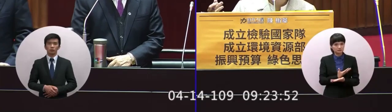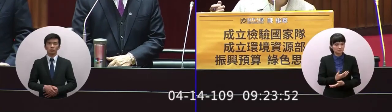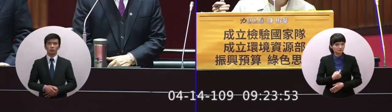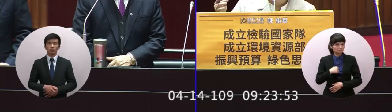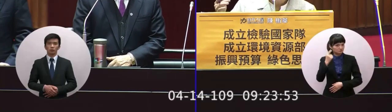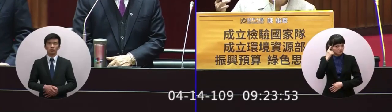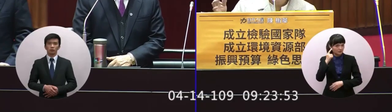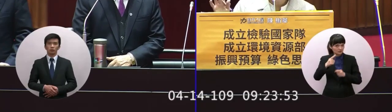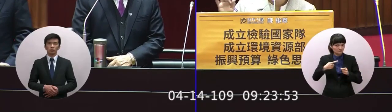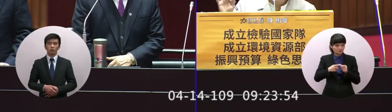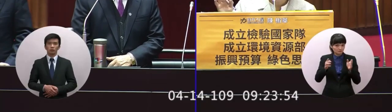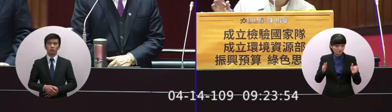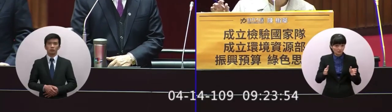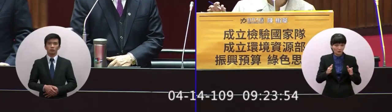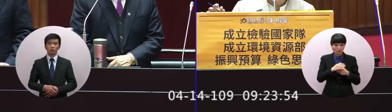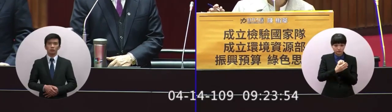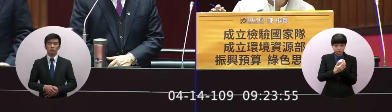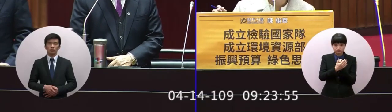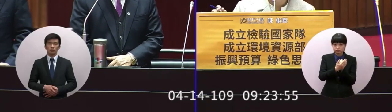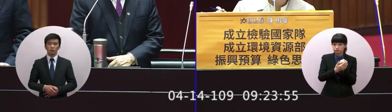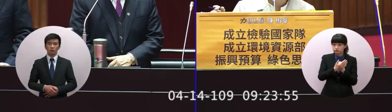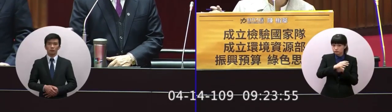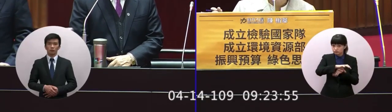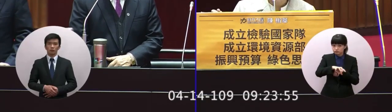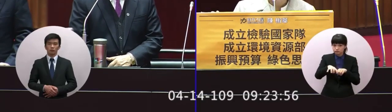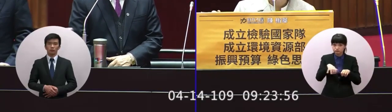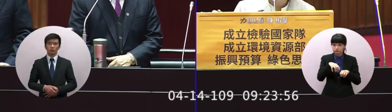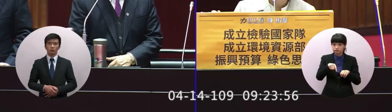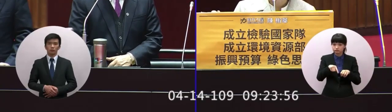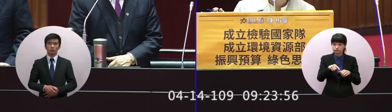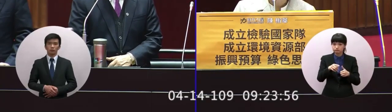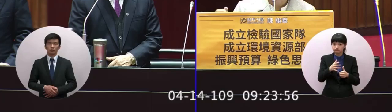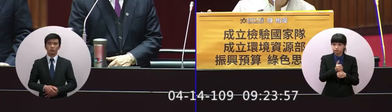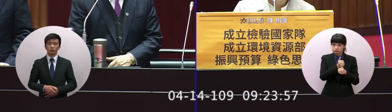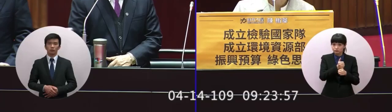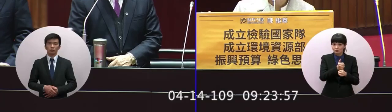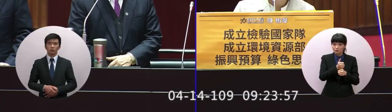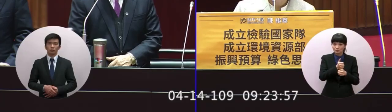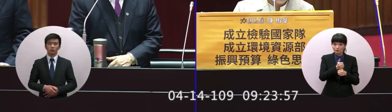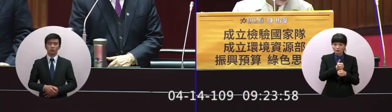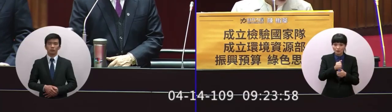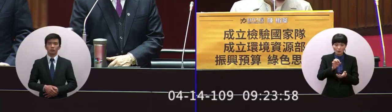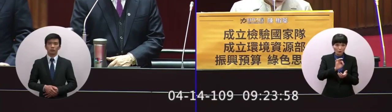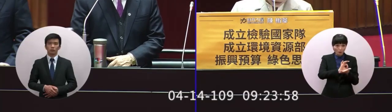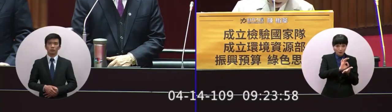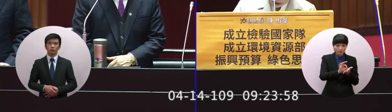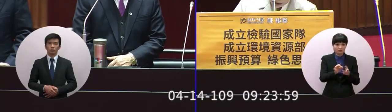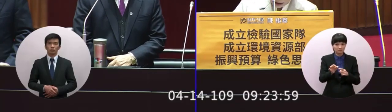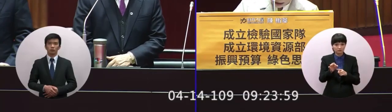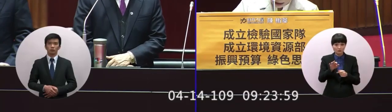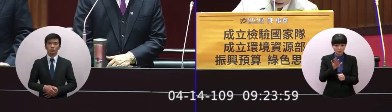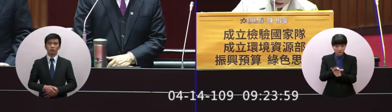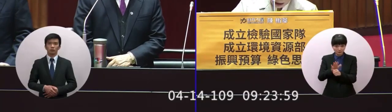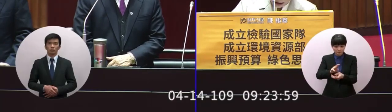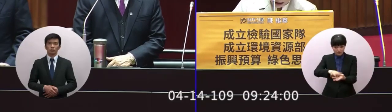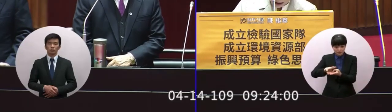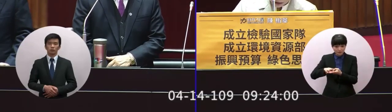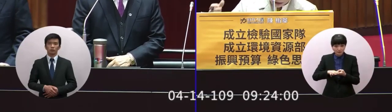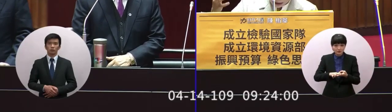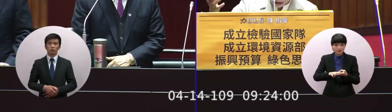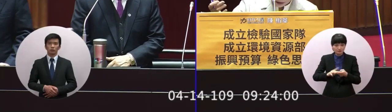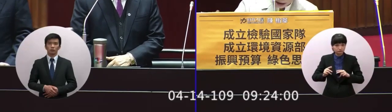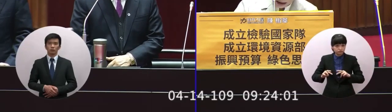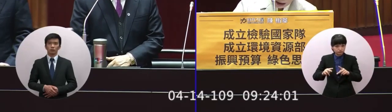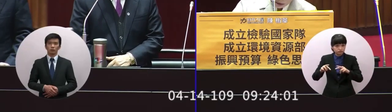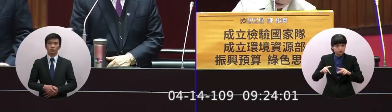预算其实根本没有办法去做这个污染农地的整治啦哈。那署长我这里还